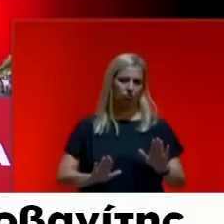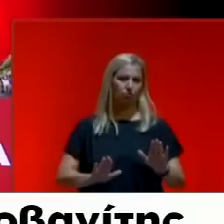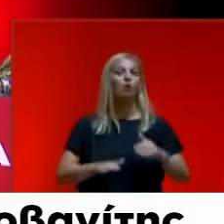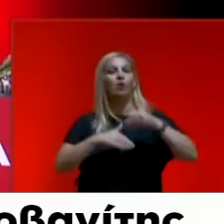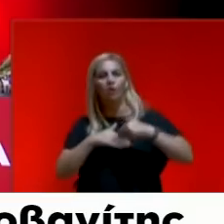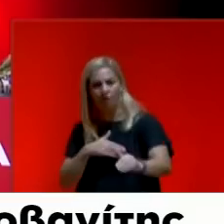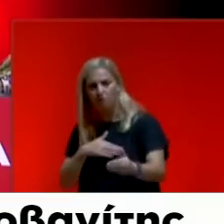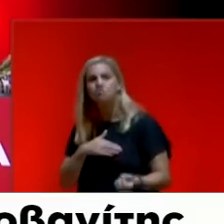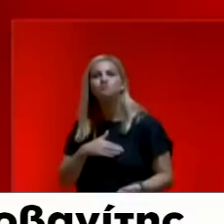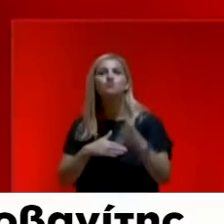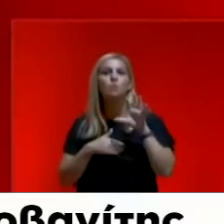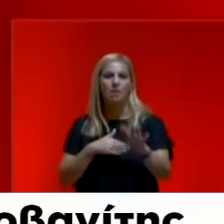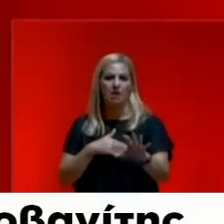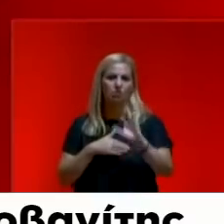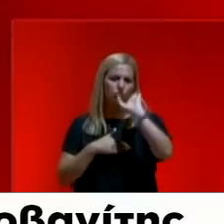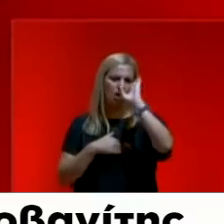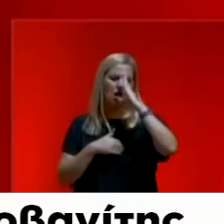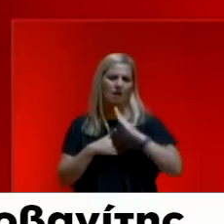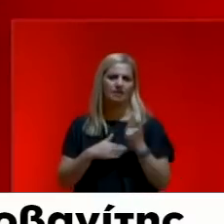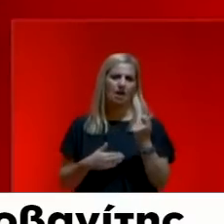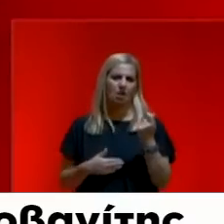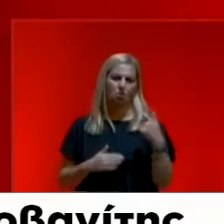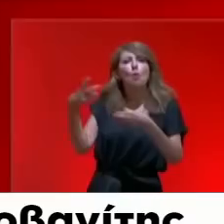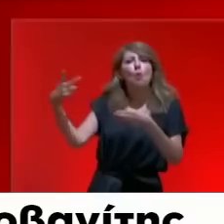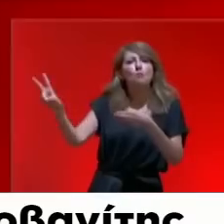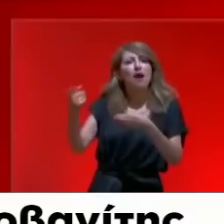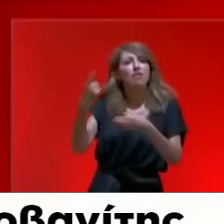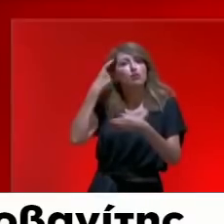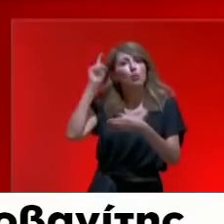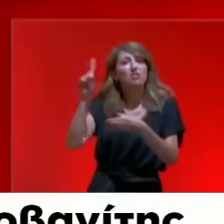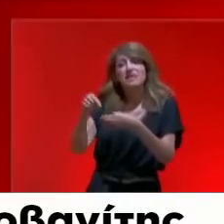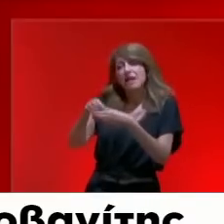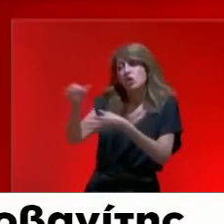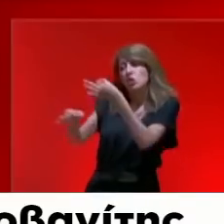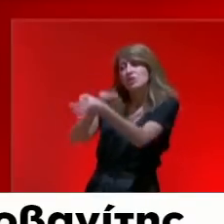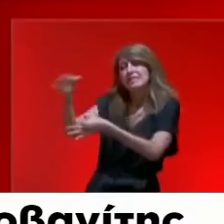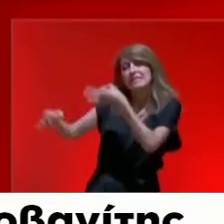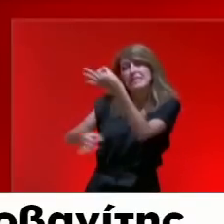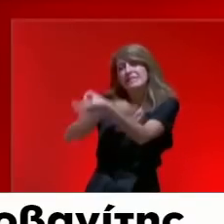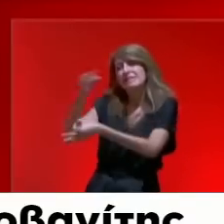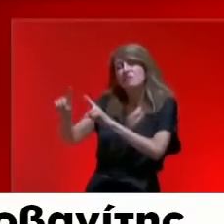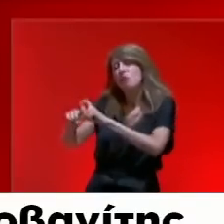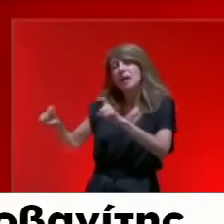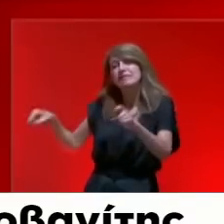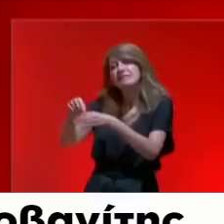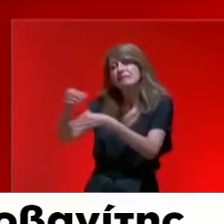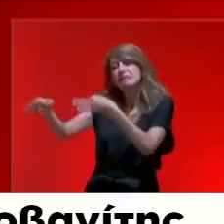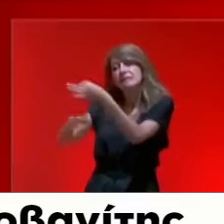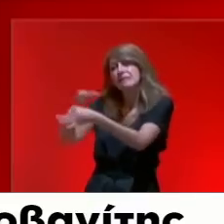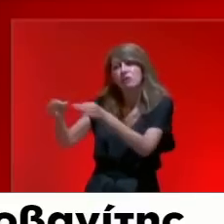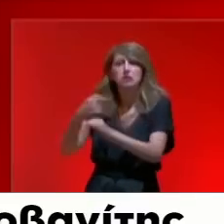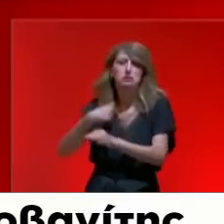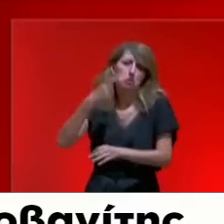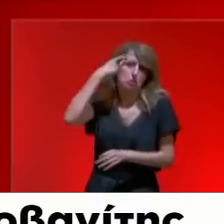και η χώρα δοκιμάζεται, δηλαδή κατεραίουν υποδομές πλήρως. Οπότε, επειδή εμείς πάμε σε μια γιορτή μέσα από μια